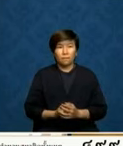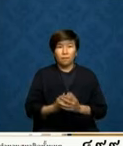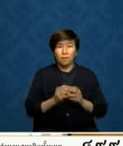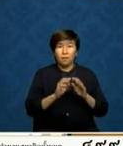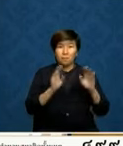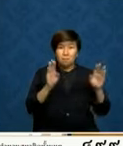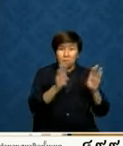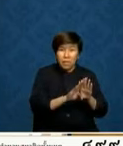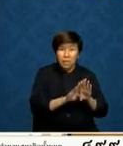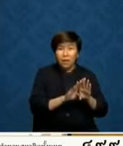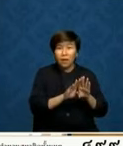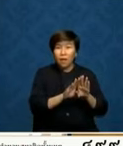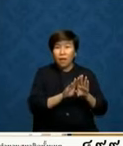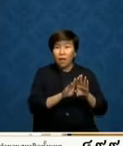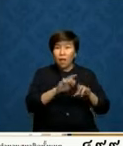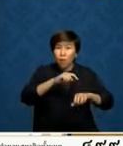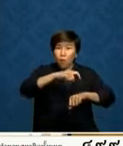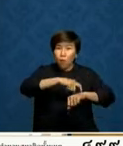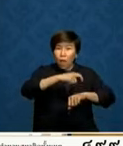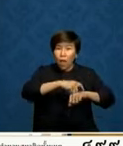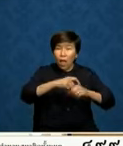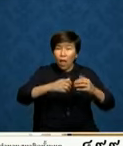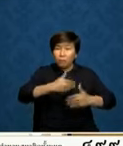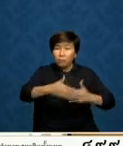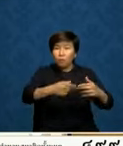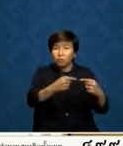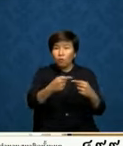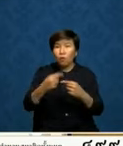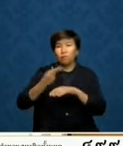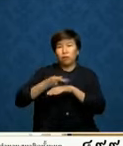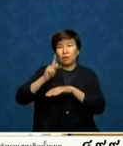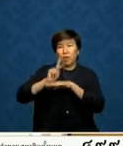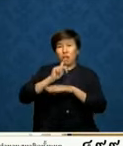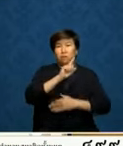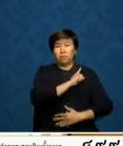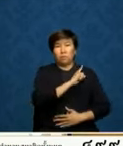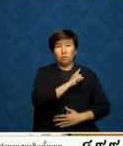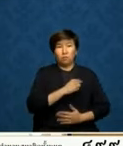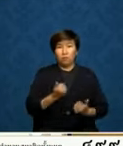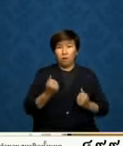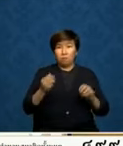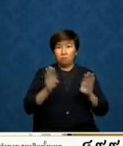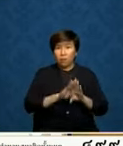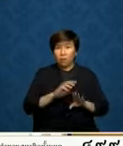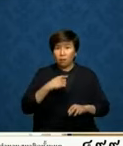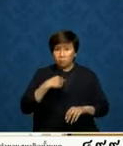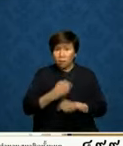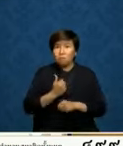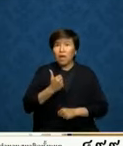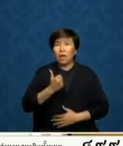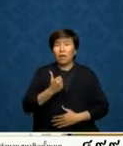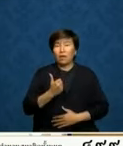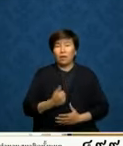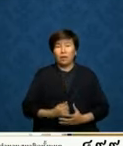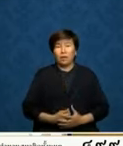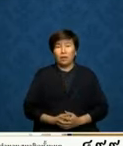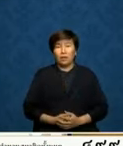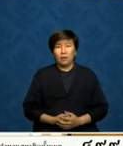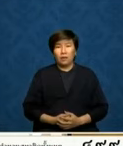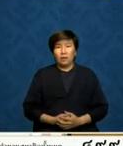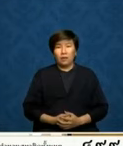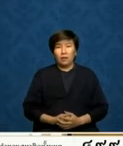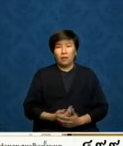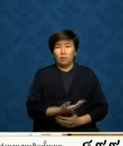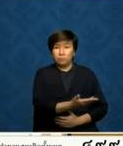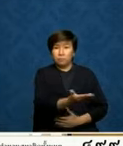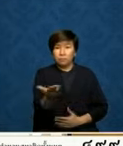ปิดเป็นสิทธิ์ของประธานในที่ประชุมนะครับผมจะปิดตอนนี้ก็ได้นะครับแต่ที่ท่านต